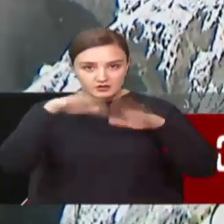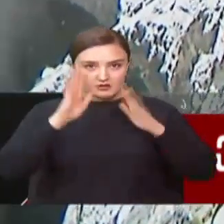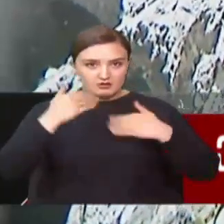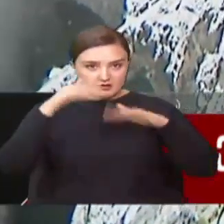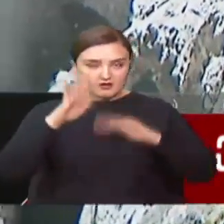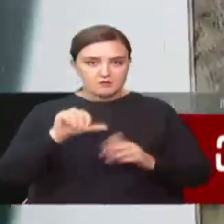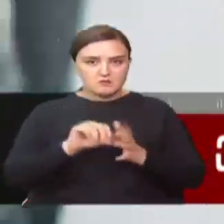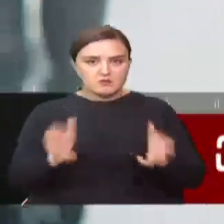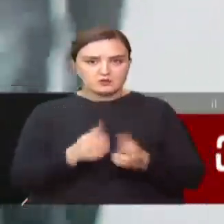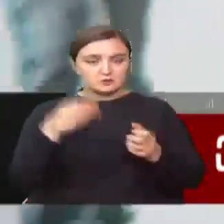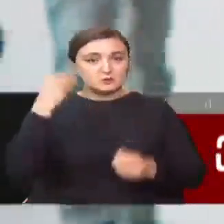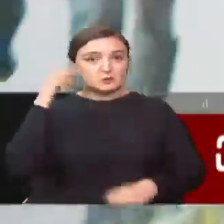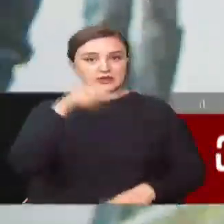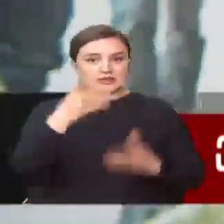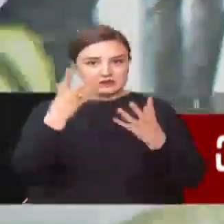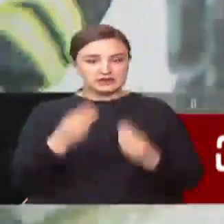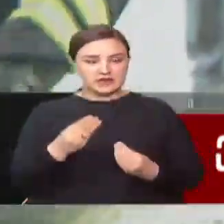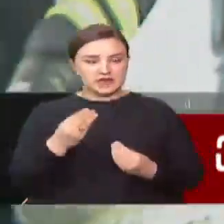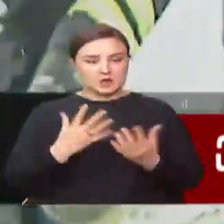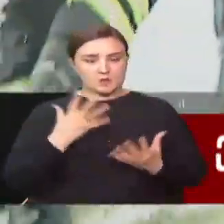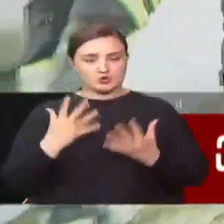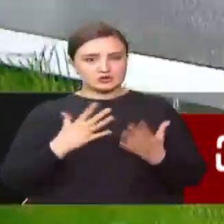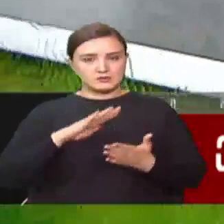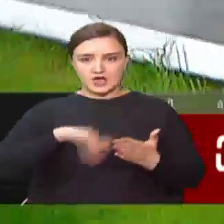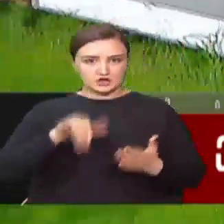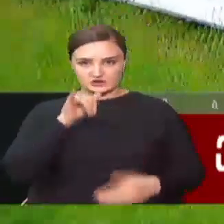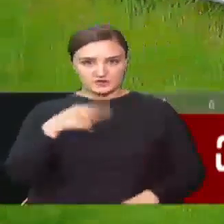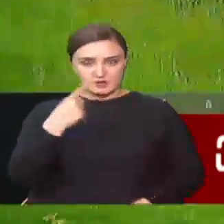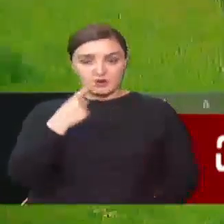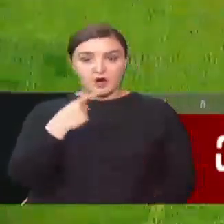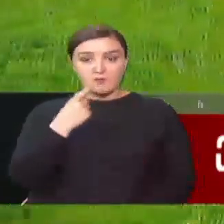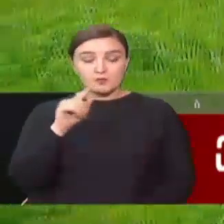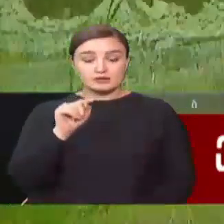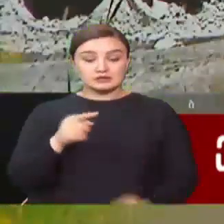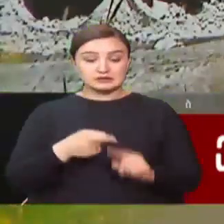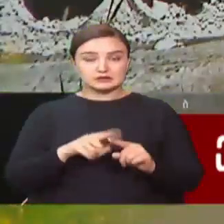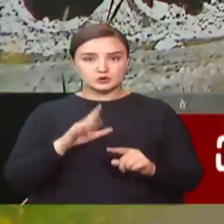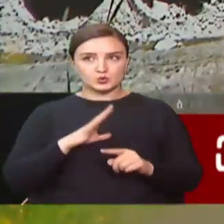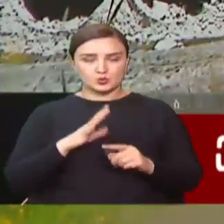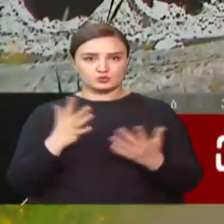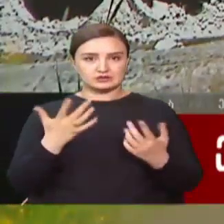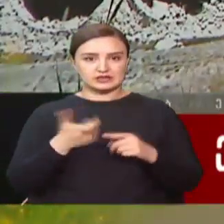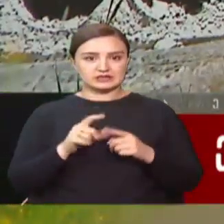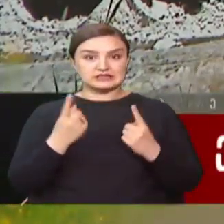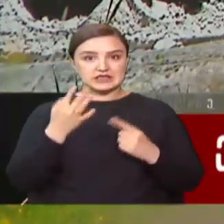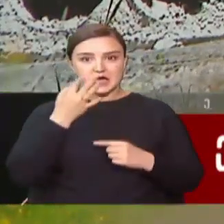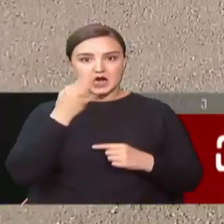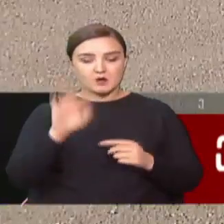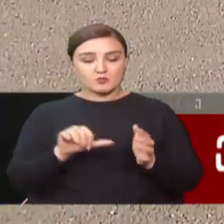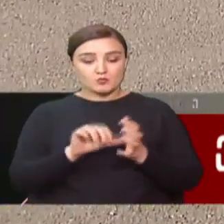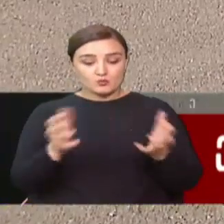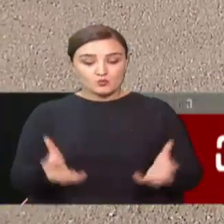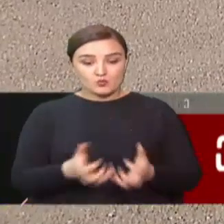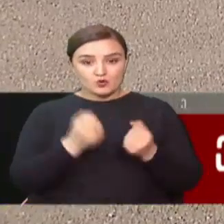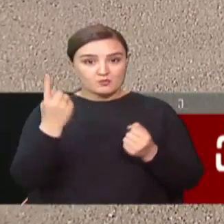ქართველი მაშველები თურქეთში გატარებულ დღეებზე ემოციების გარეშე ვერსაუბრობენ. Ამბობენ, რომ ეს მათთვის დიდი გამოცდილება იყო. ნანგრევებიდან